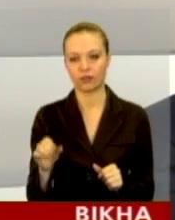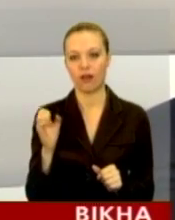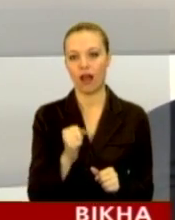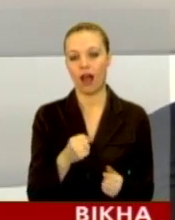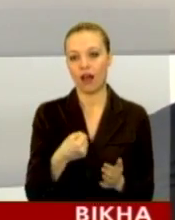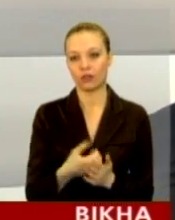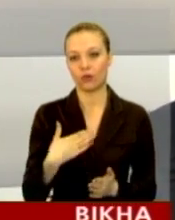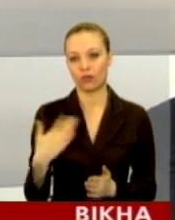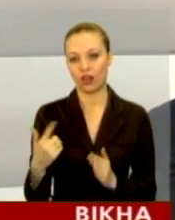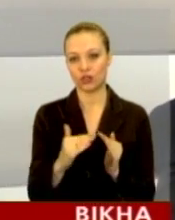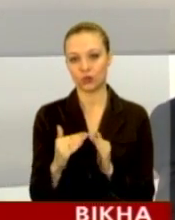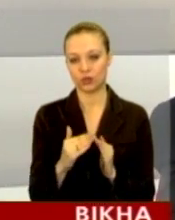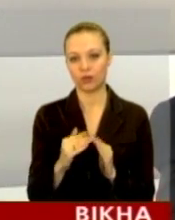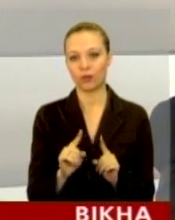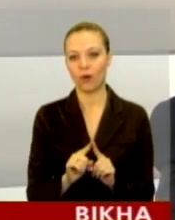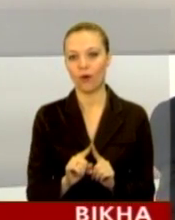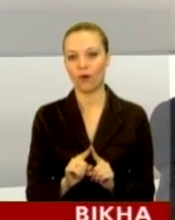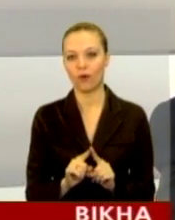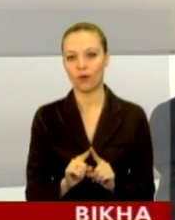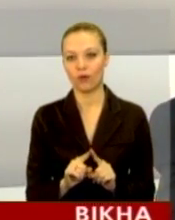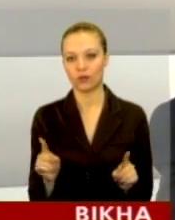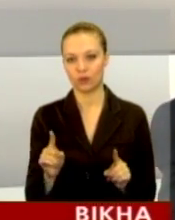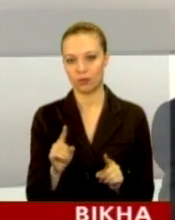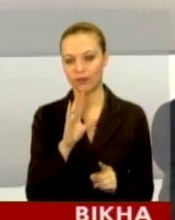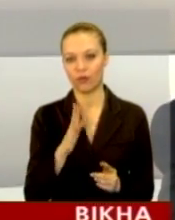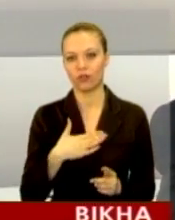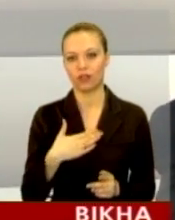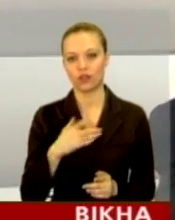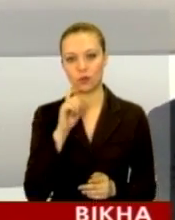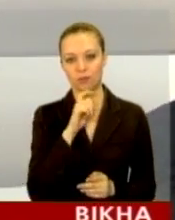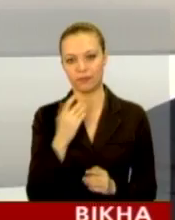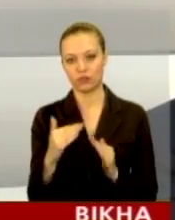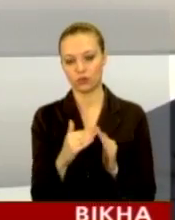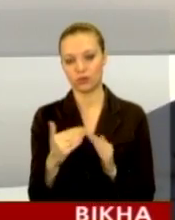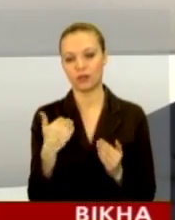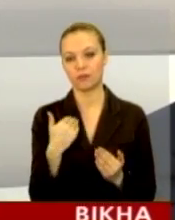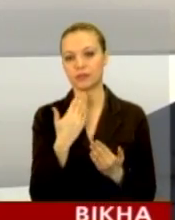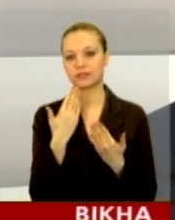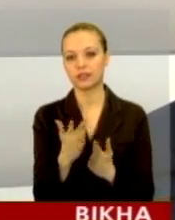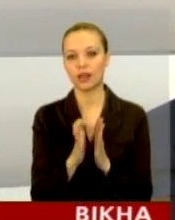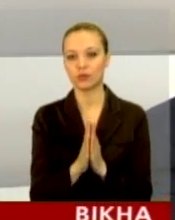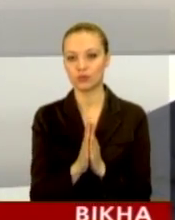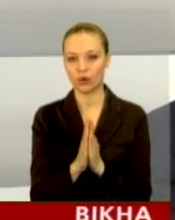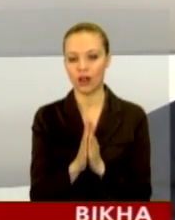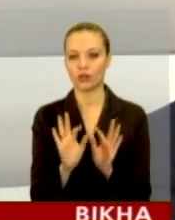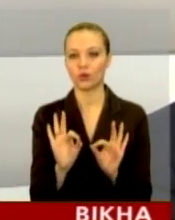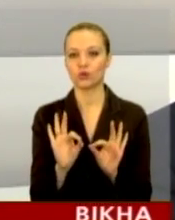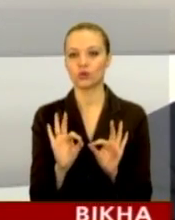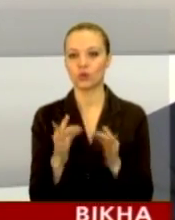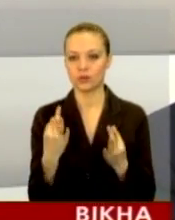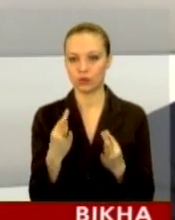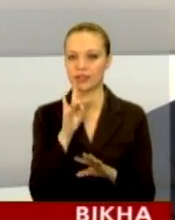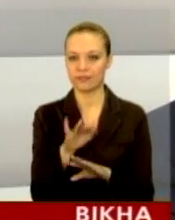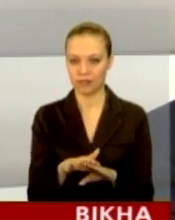до наших сусідів, особливо нашого північного сусіда, ми звертаємось з проханням дозволити,